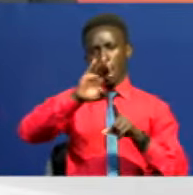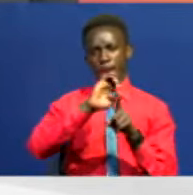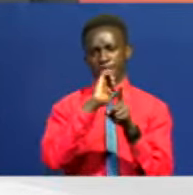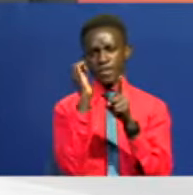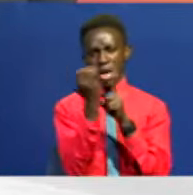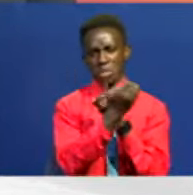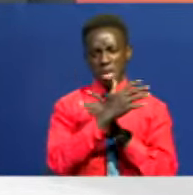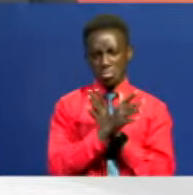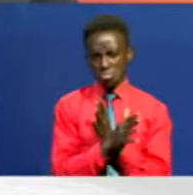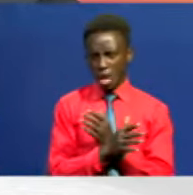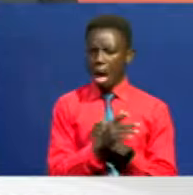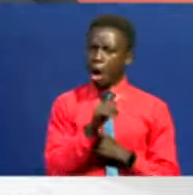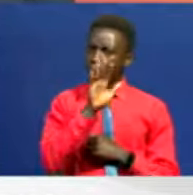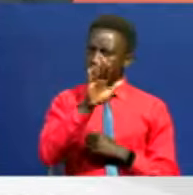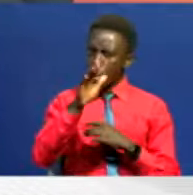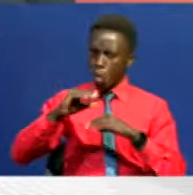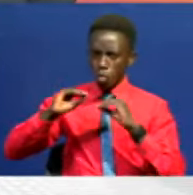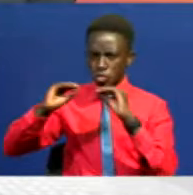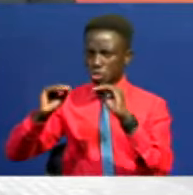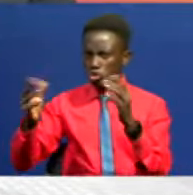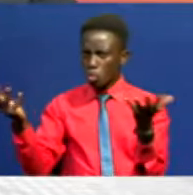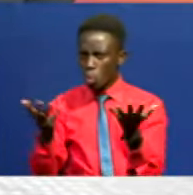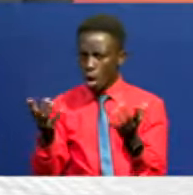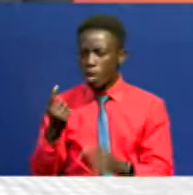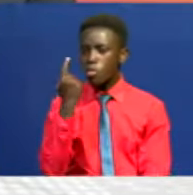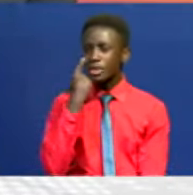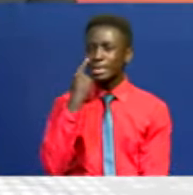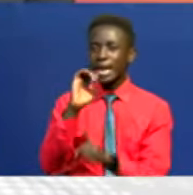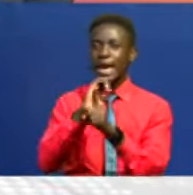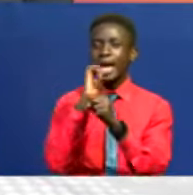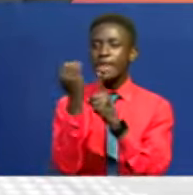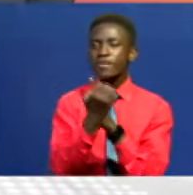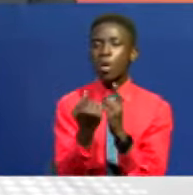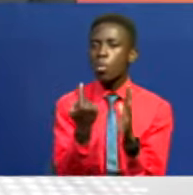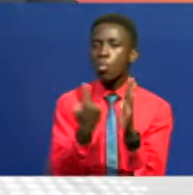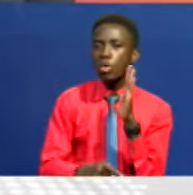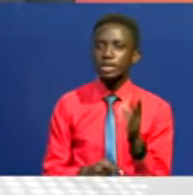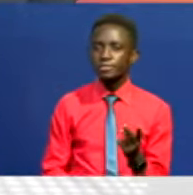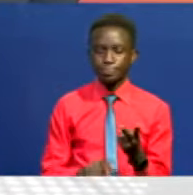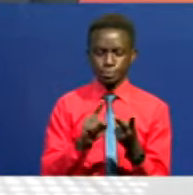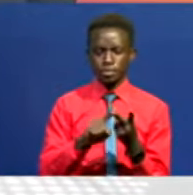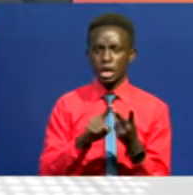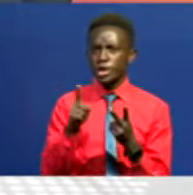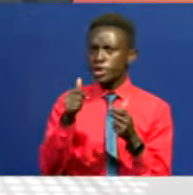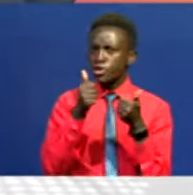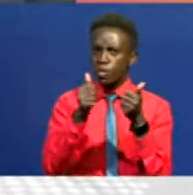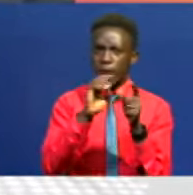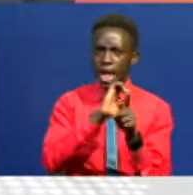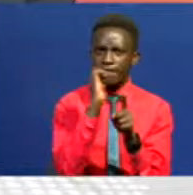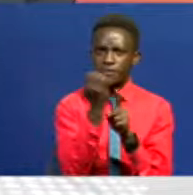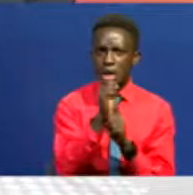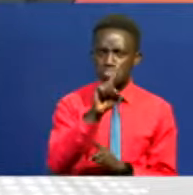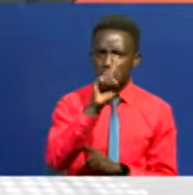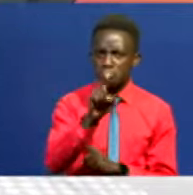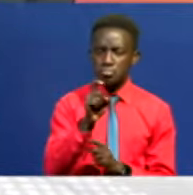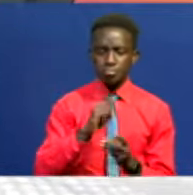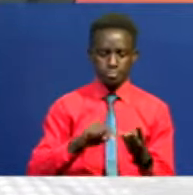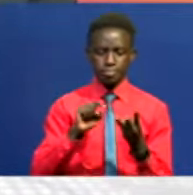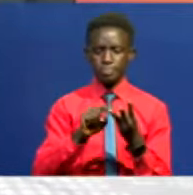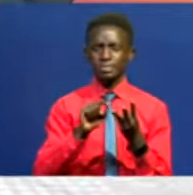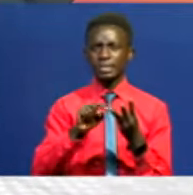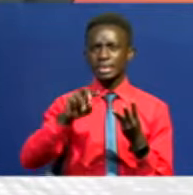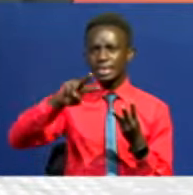kufunzia ni mahali panakaa aje? How is the environment? Is it a conducive environment? Wanaangalia pia maybe